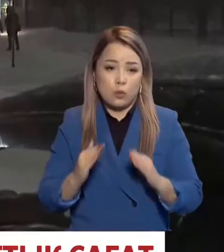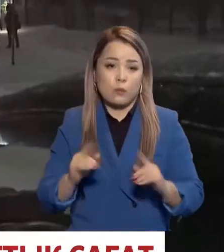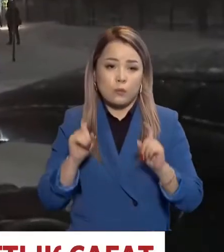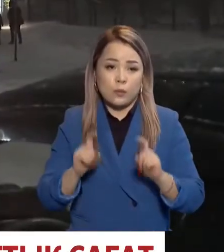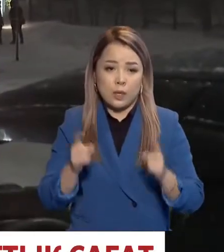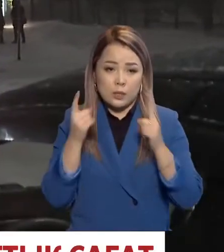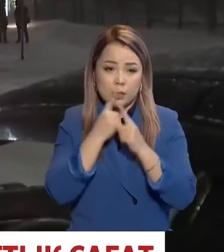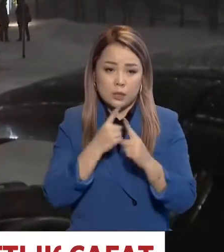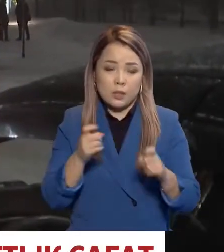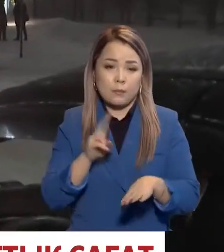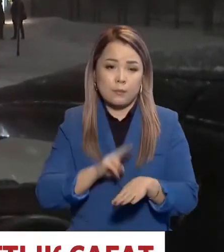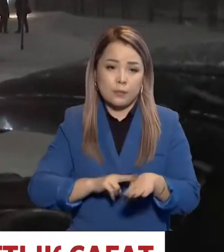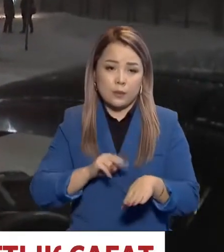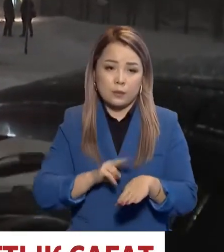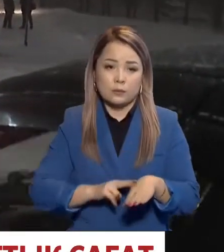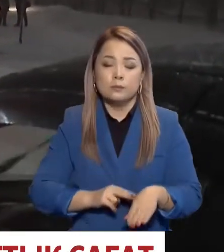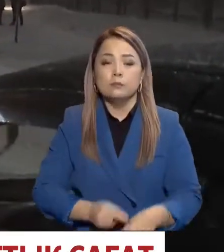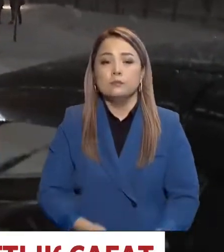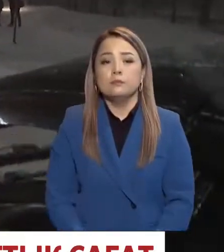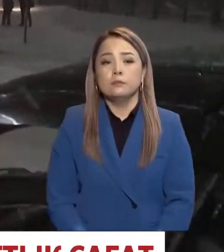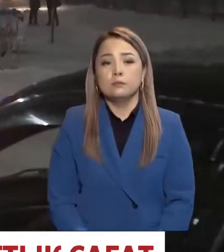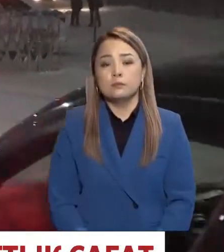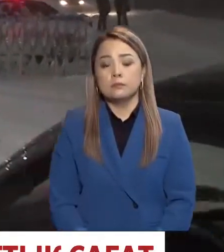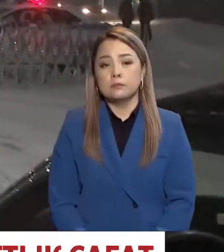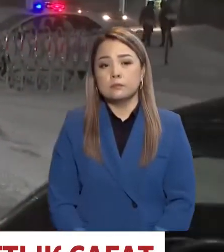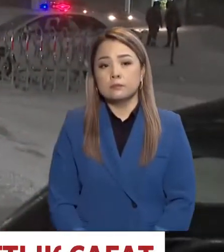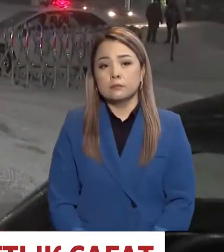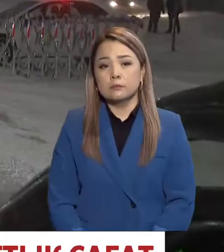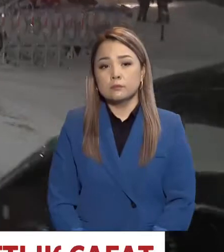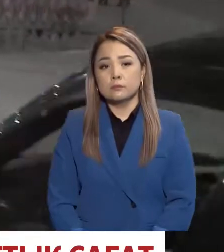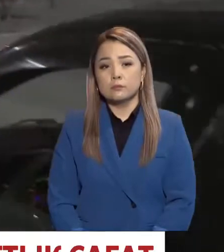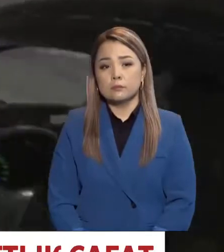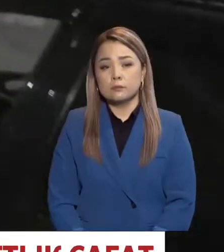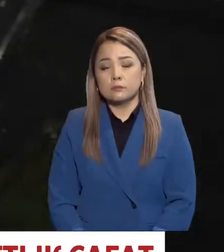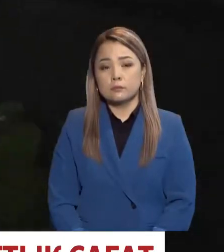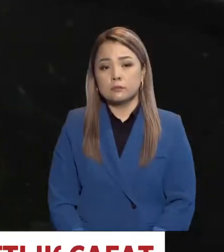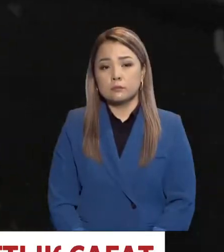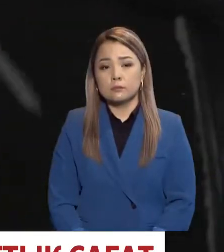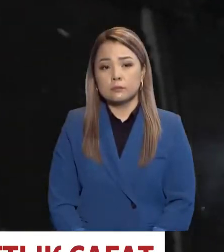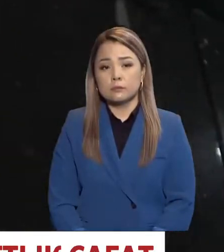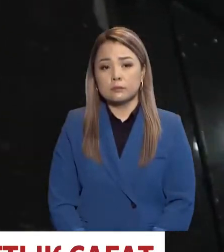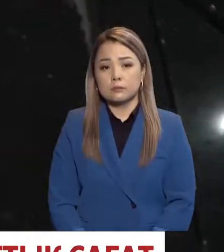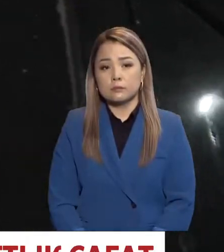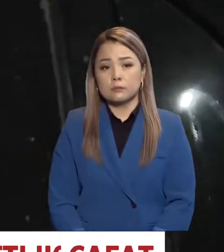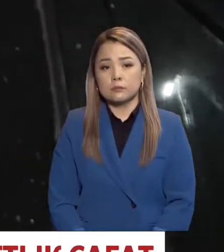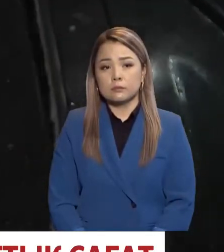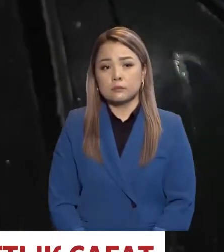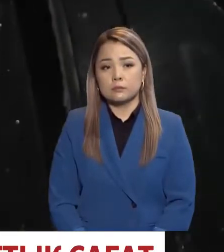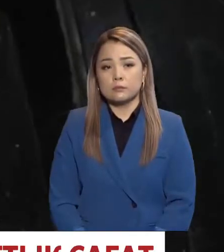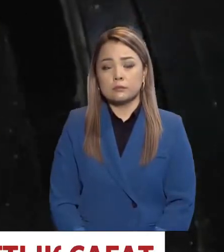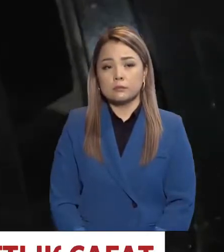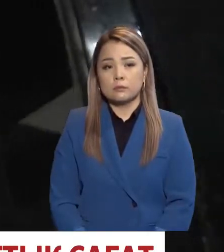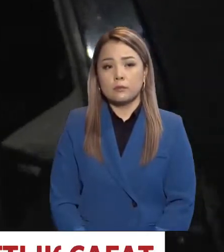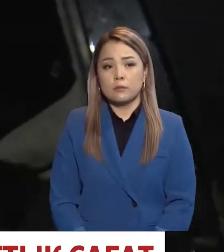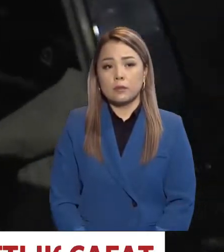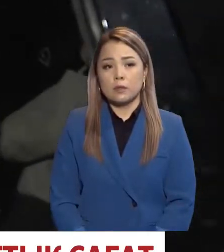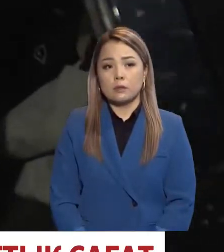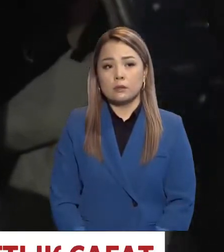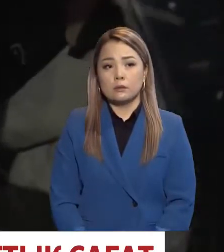отырды? Қай жаққа отырды? Алып тигізіне ашып ойын. Алып тигізіне? Да. Үйіңіз қай жақта?